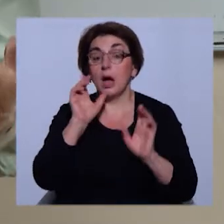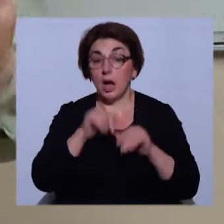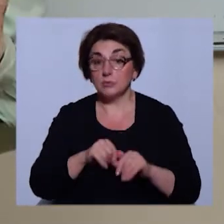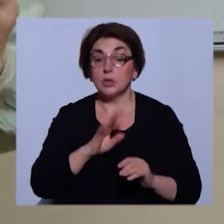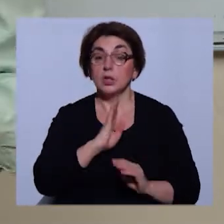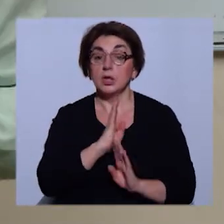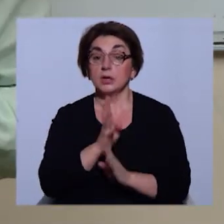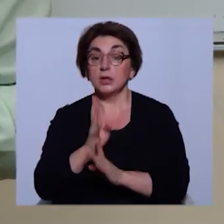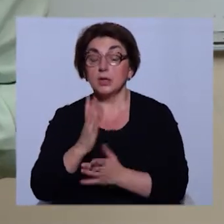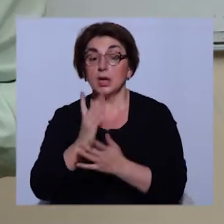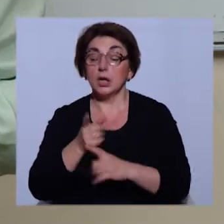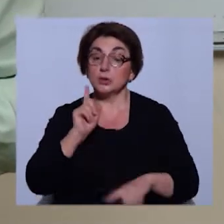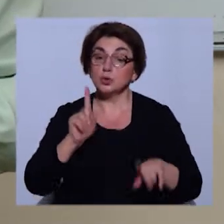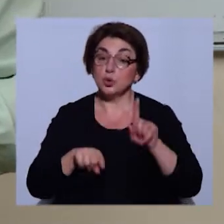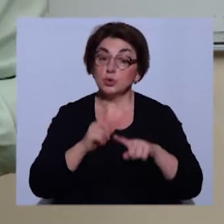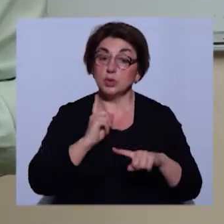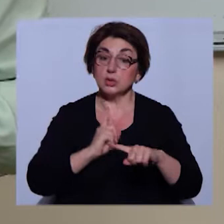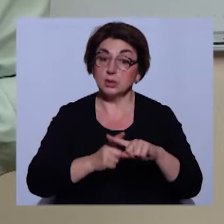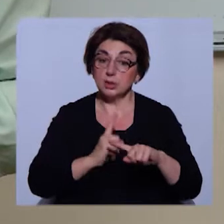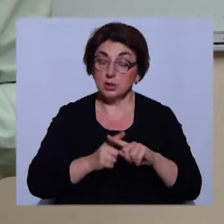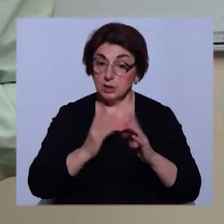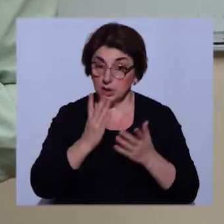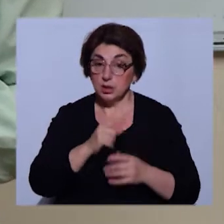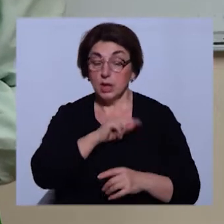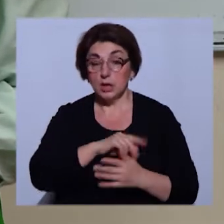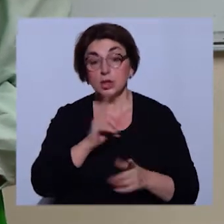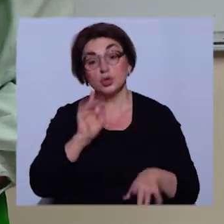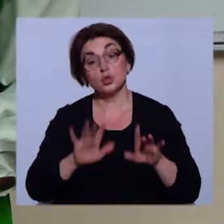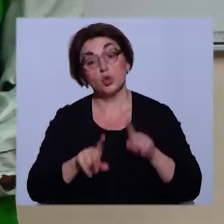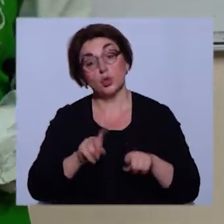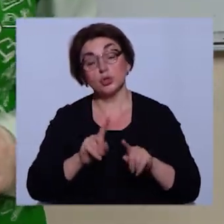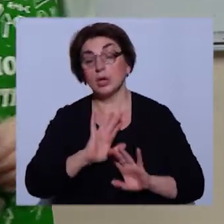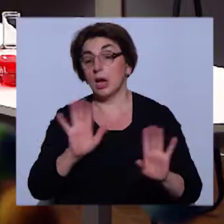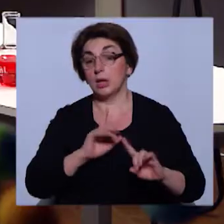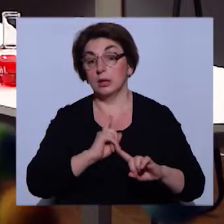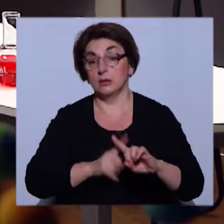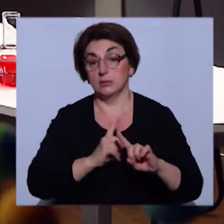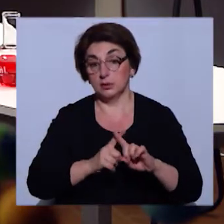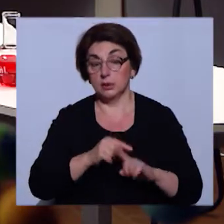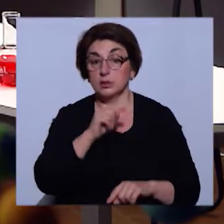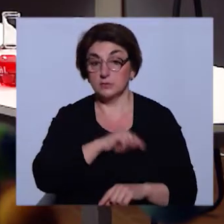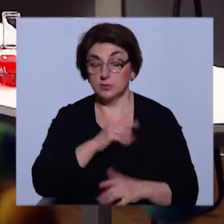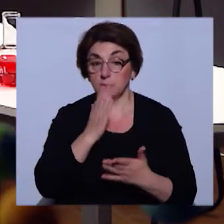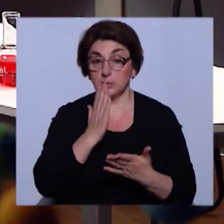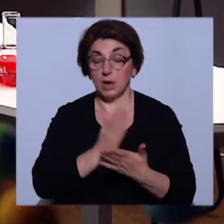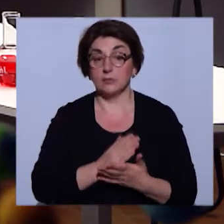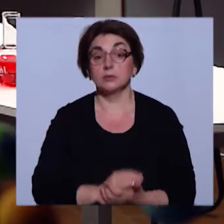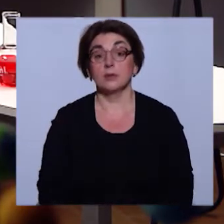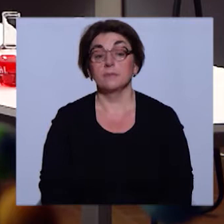რიგი მეტალური თვისებები და მცირედ გამოხატული არამეტალური თვისებებიც. გავაგრძელოთ ჩვენი გაკვეთილი